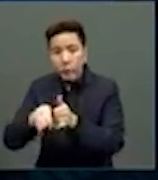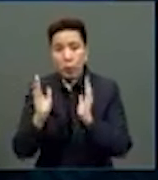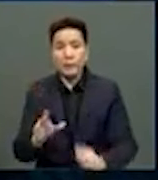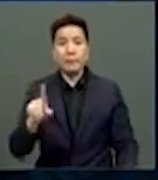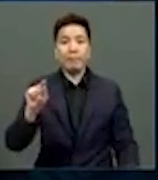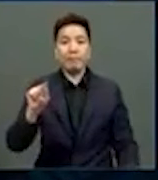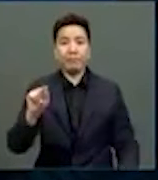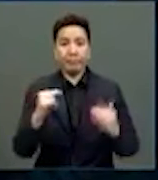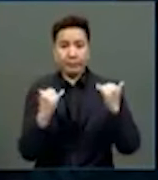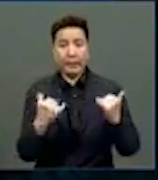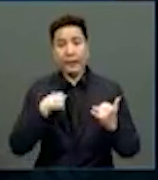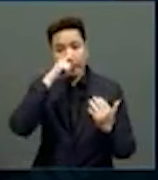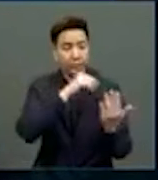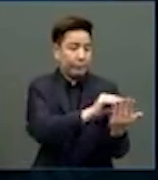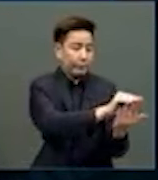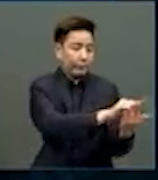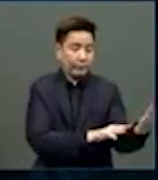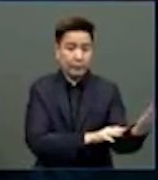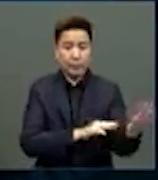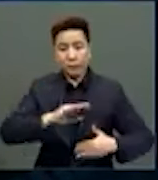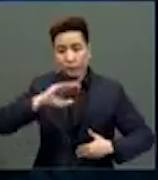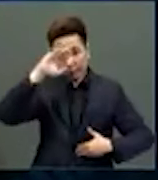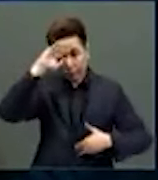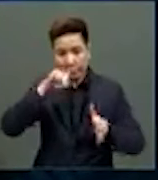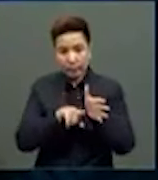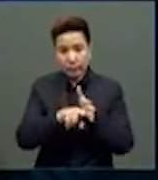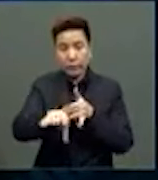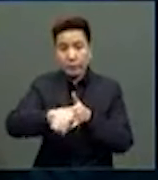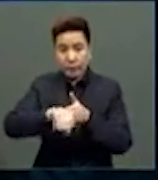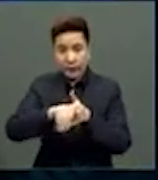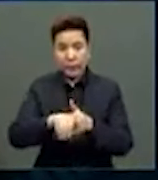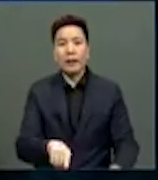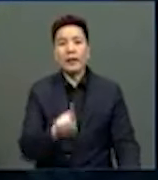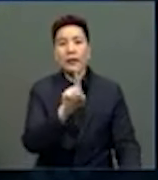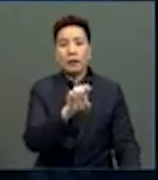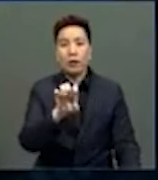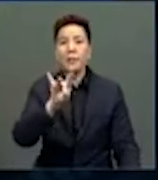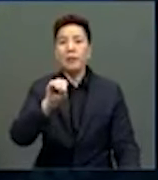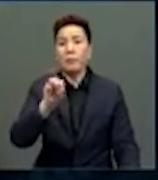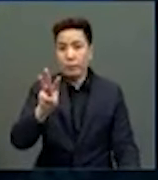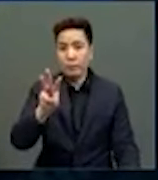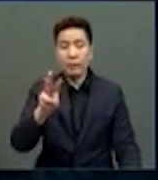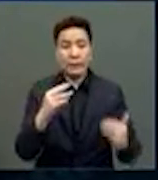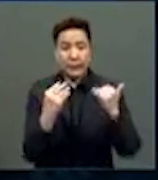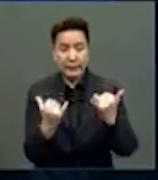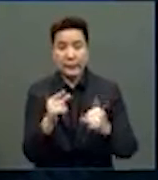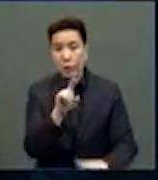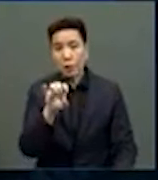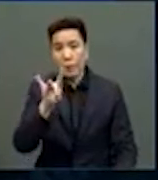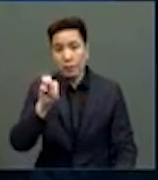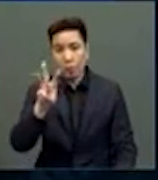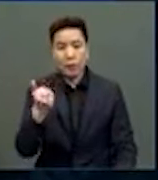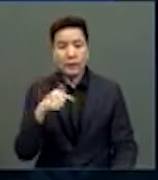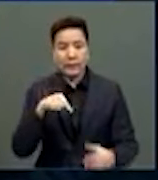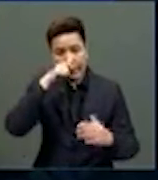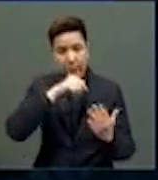ในสถานการณ์บ้านเรานะคะวันนี้มีผู้ป่วยรายใหม่เพิ่ม 186รายค่ะเป็นการติดเชื้อภาย